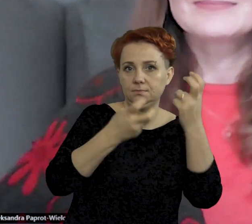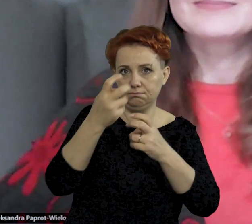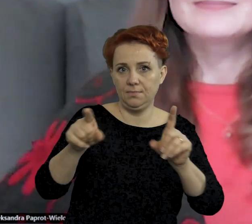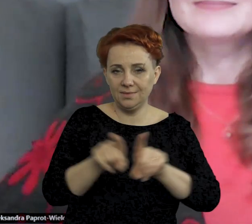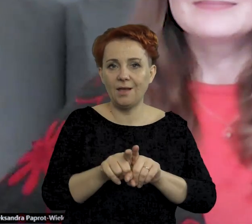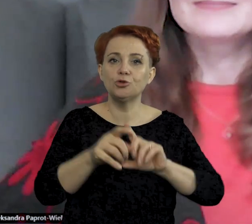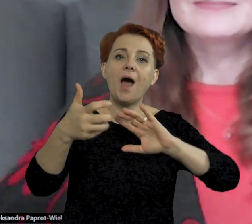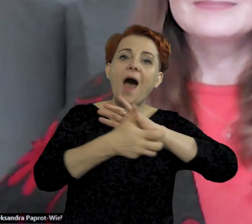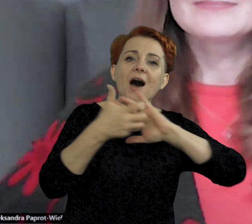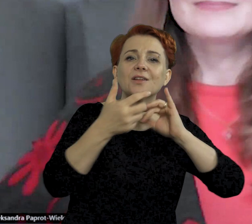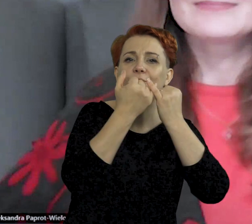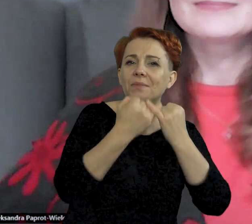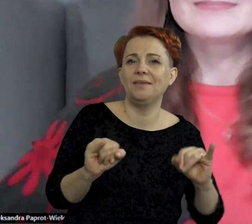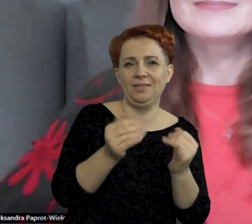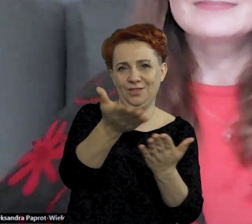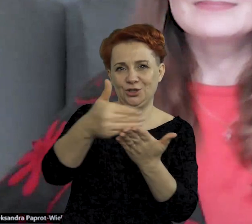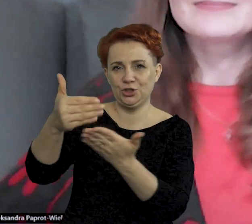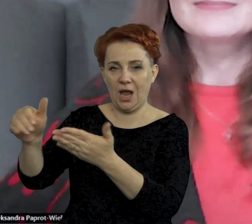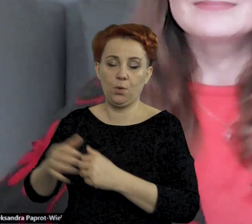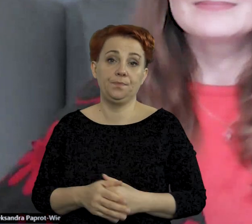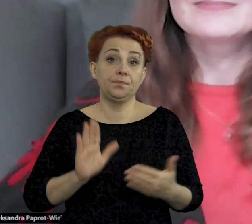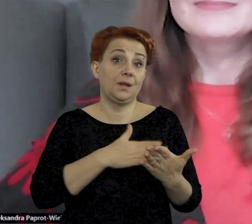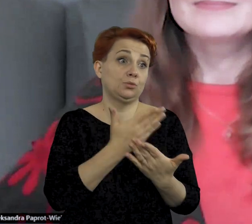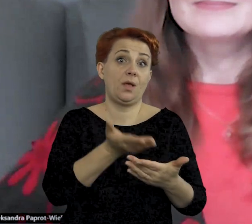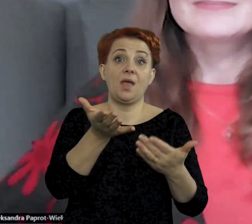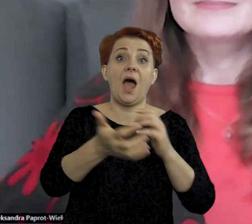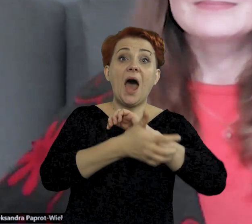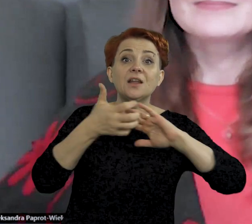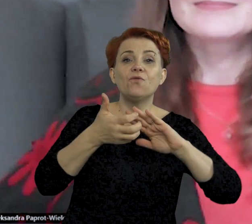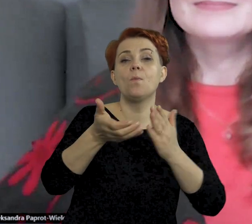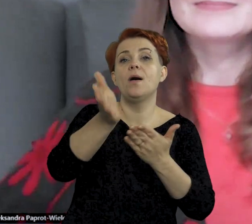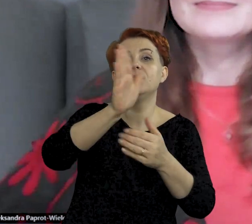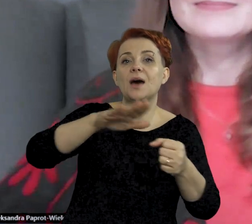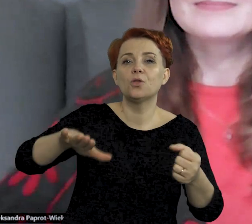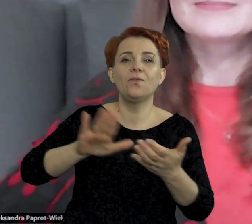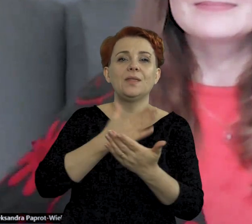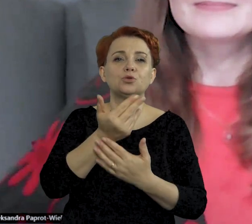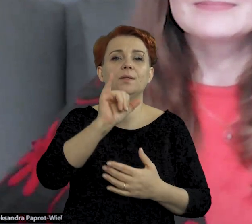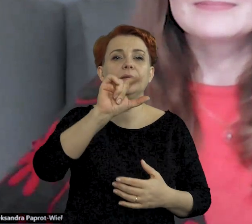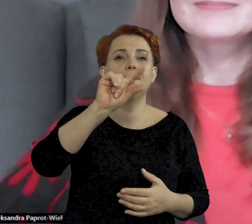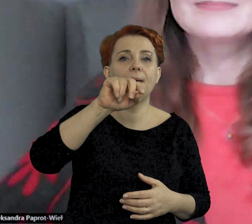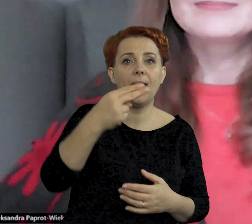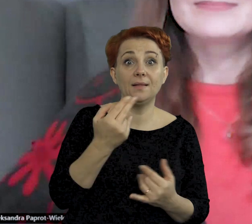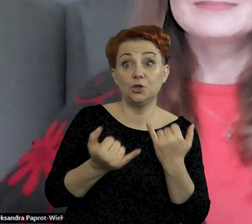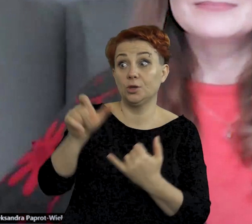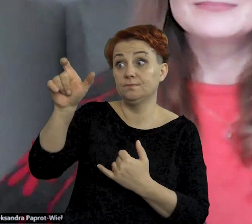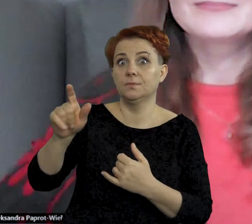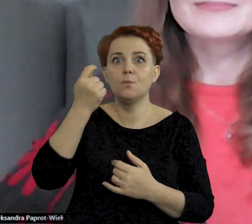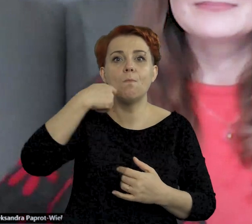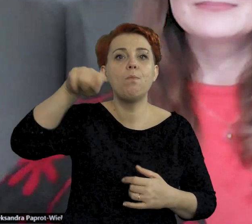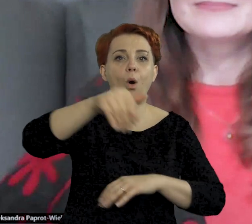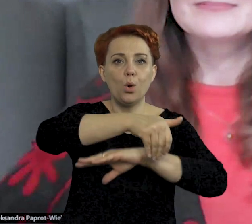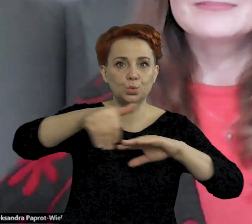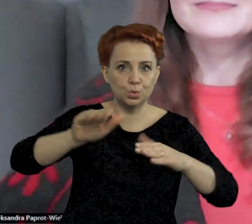w archiwach innej proweniencji, tak? Archiwach narodowych, chociażby w IPN-ie, jeżeli ta osoba podróżowała za granicę, no